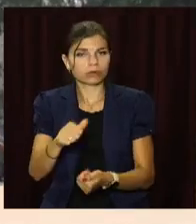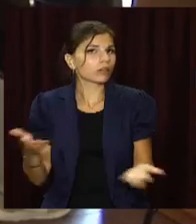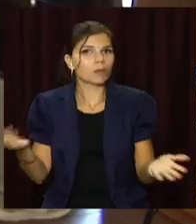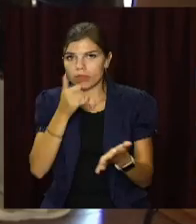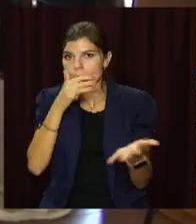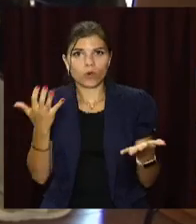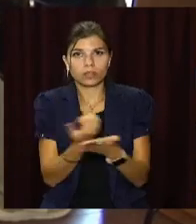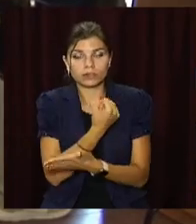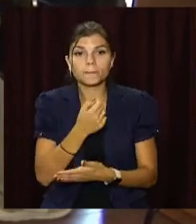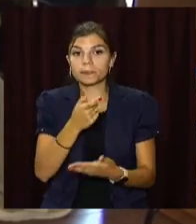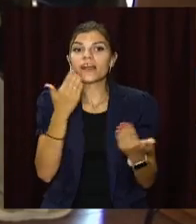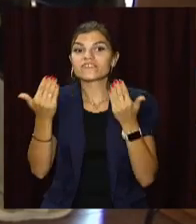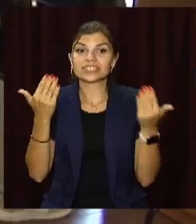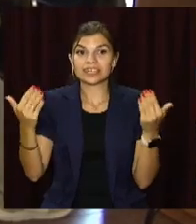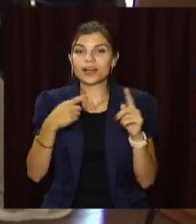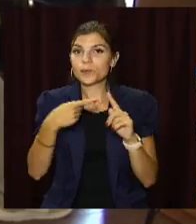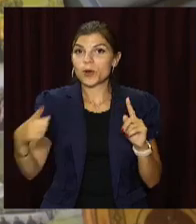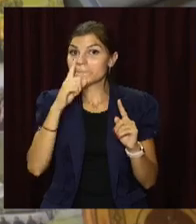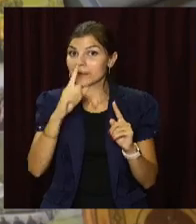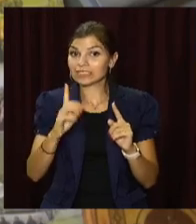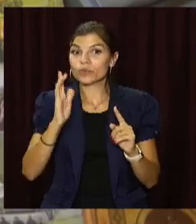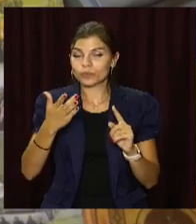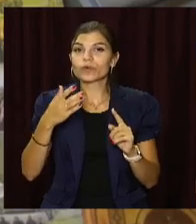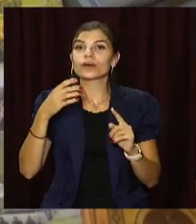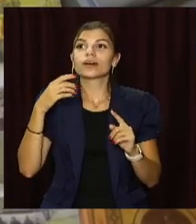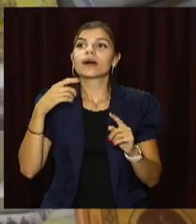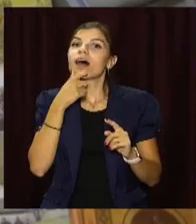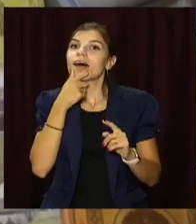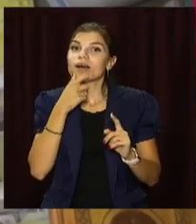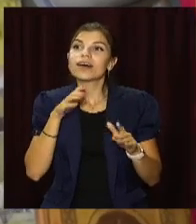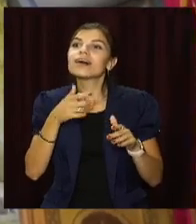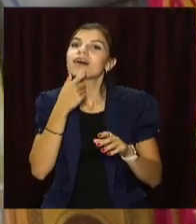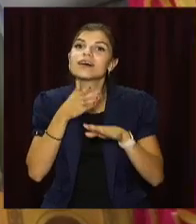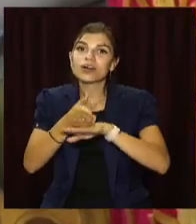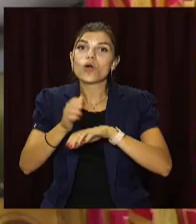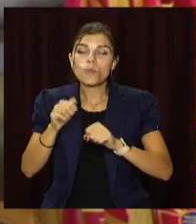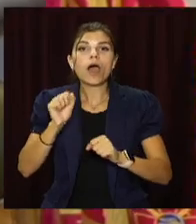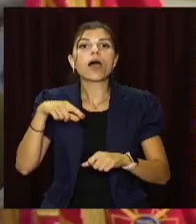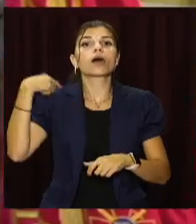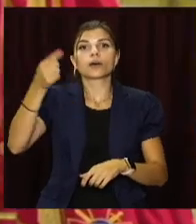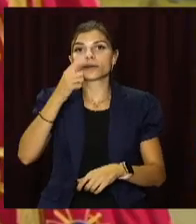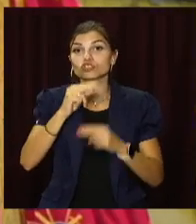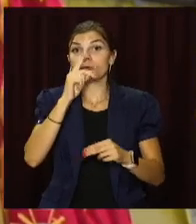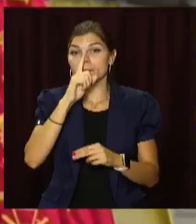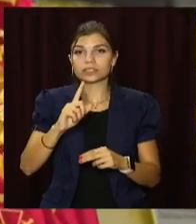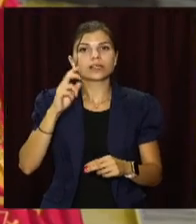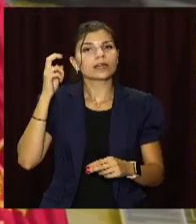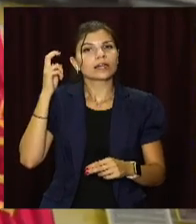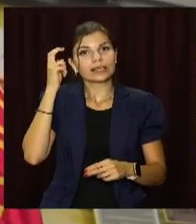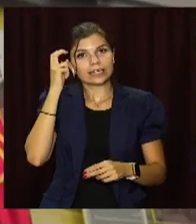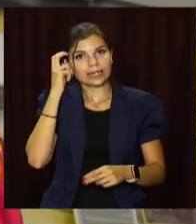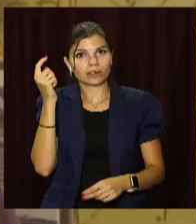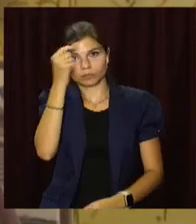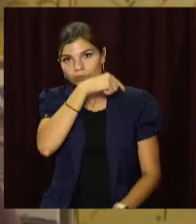виставка. Переглянути її можна протягом місяця. Потім вона рушить до столиці. Організатори планують її облаштувати у стінах Верховної Ради